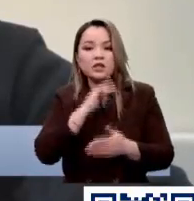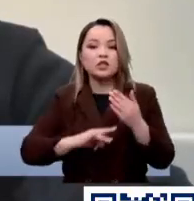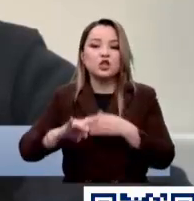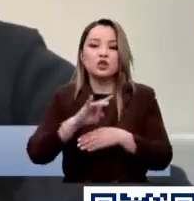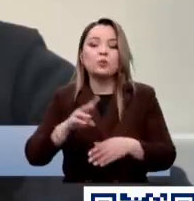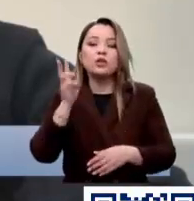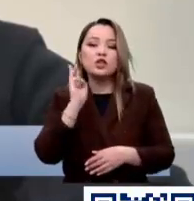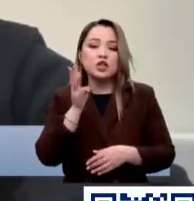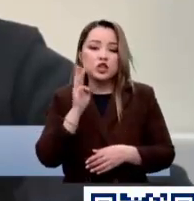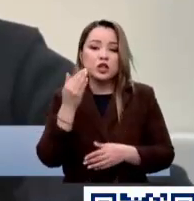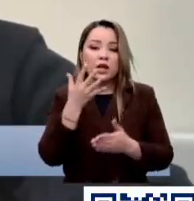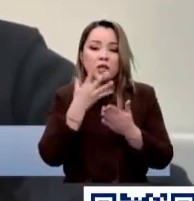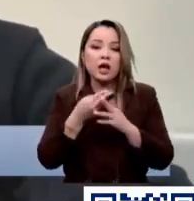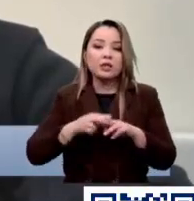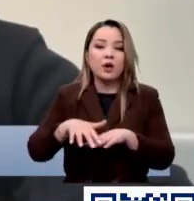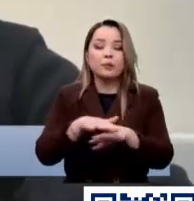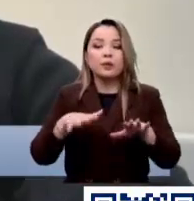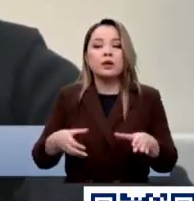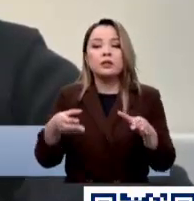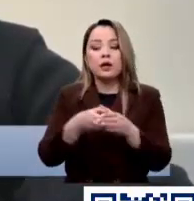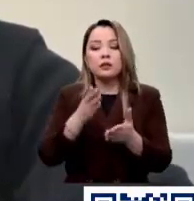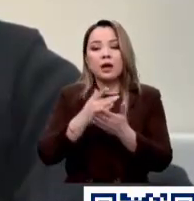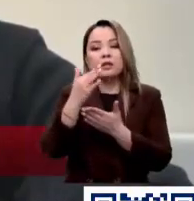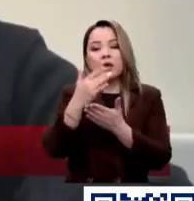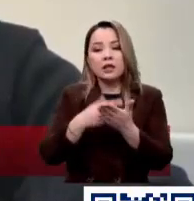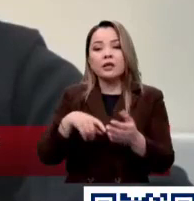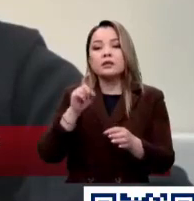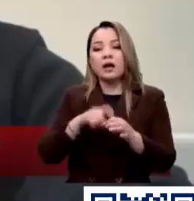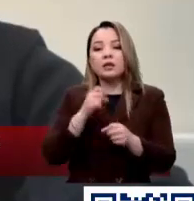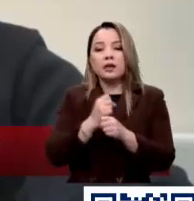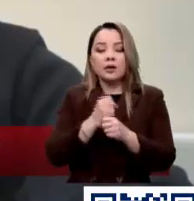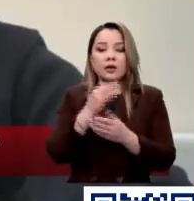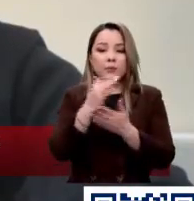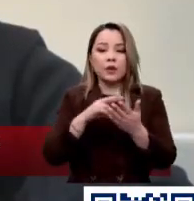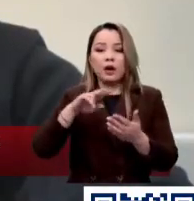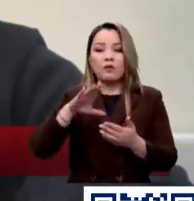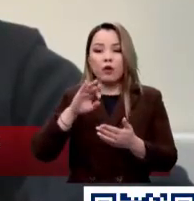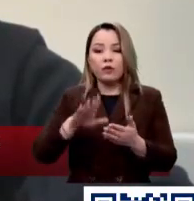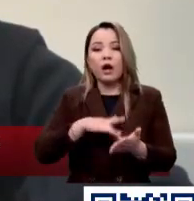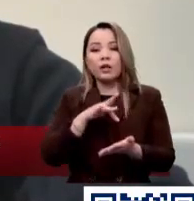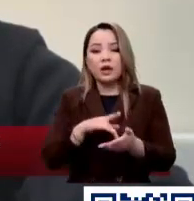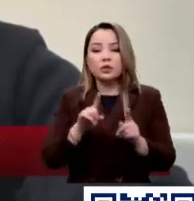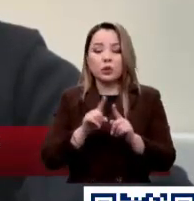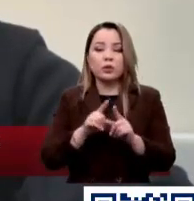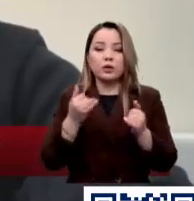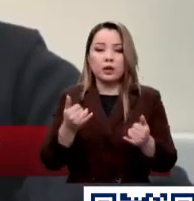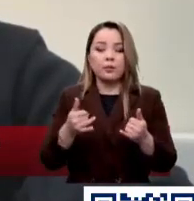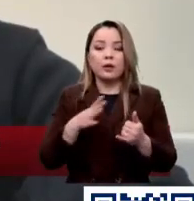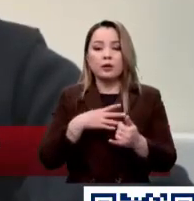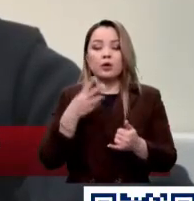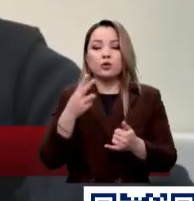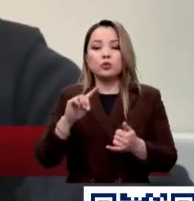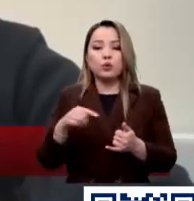Республикасының елшілігінің тізімі бойынша тіркеледі. Қазақстандықтар Львов қаласының Замкнен